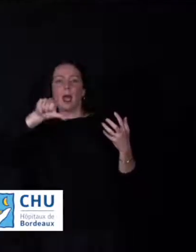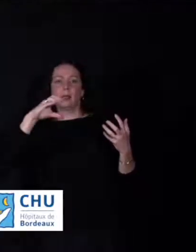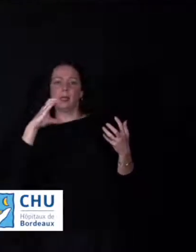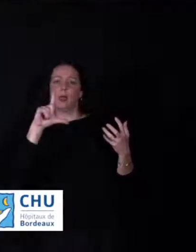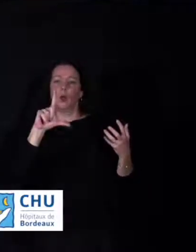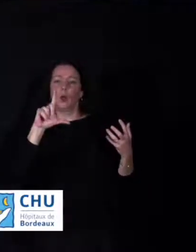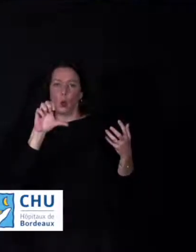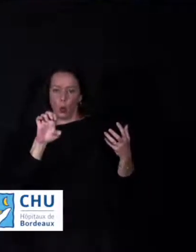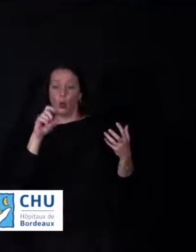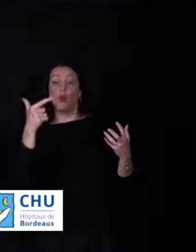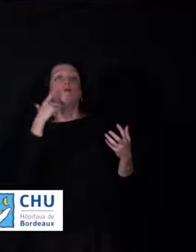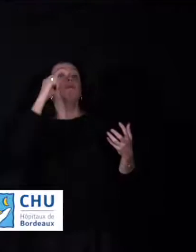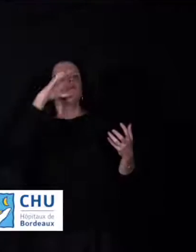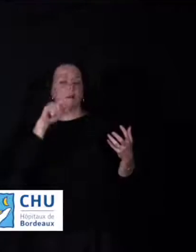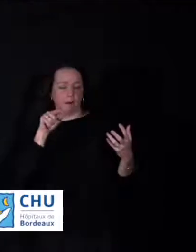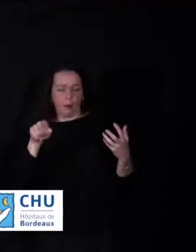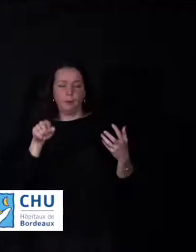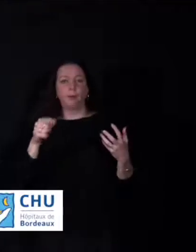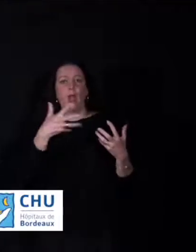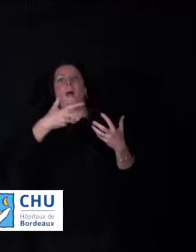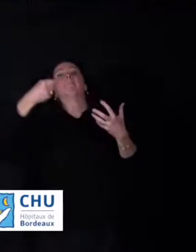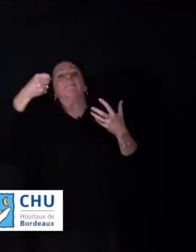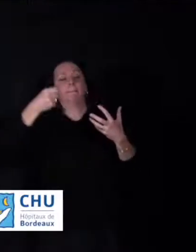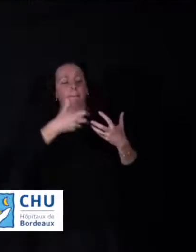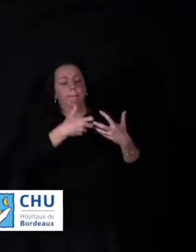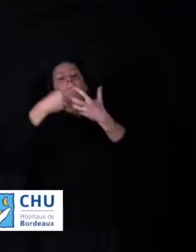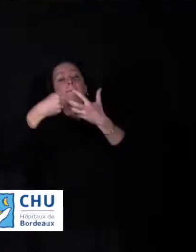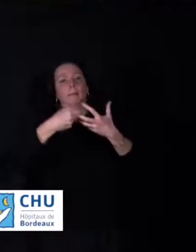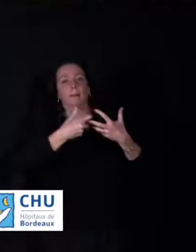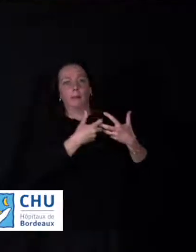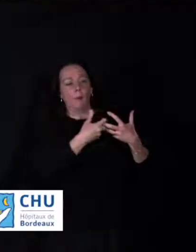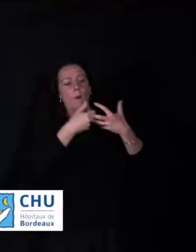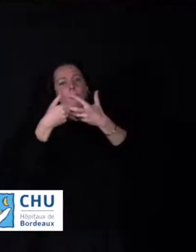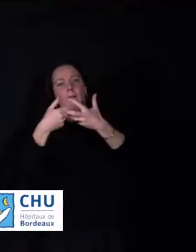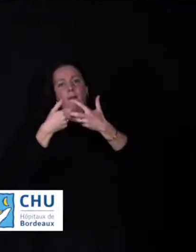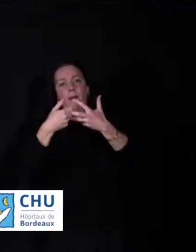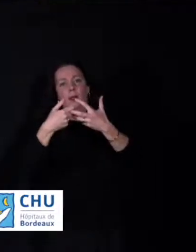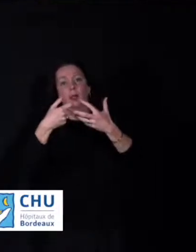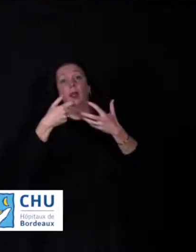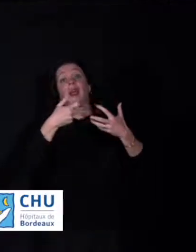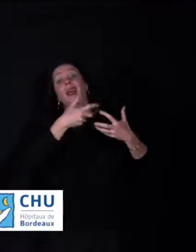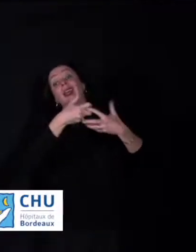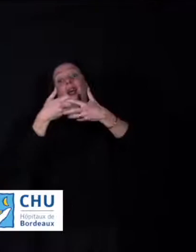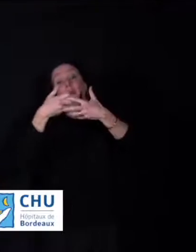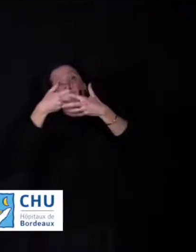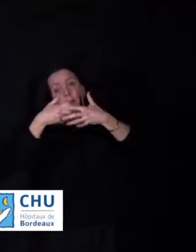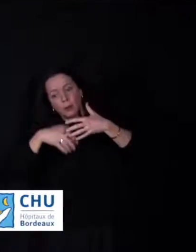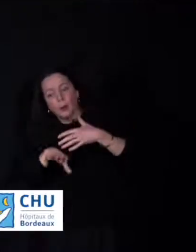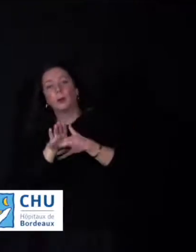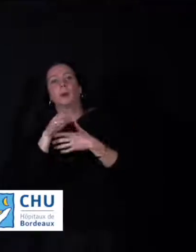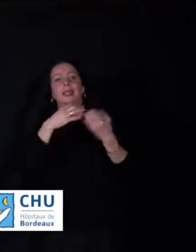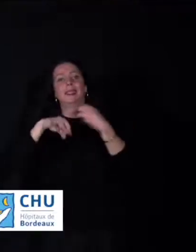ceux qui ont entendu ça dans les médias, qui va être la clé pour rentrer dans la serrure et rentrer donc dans la